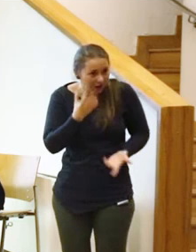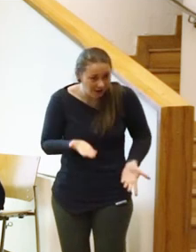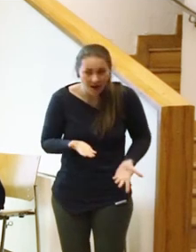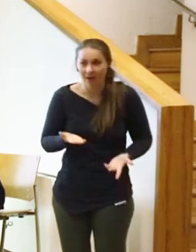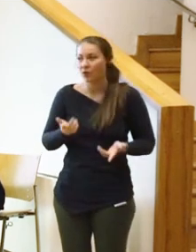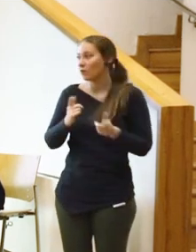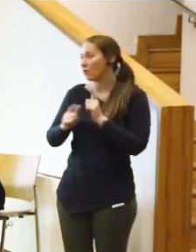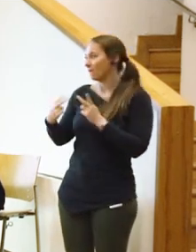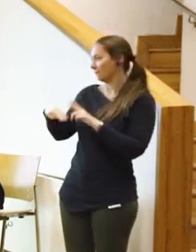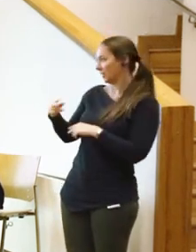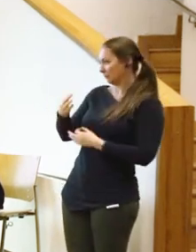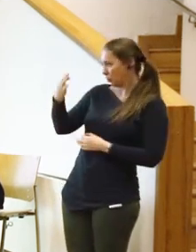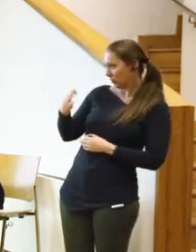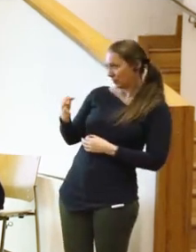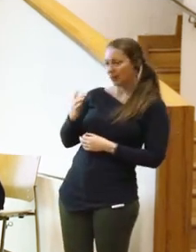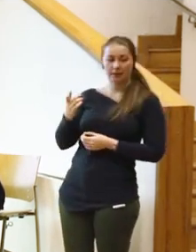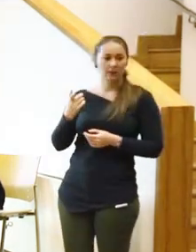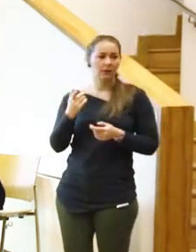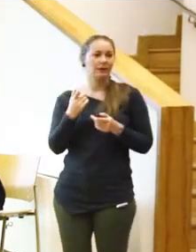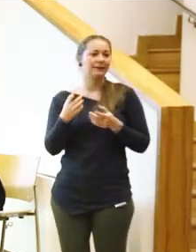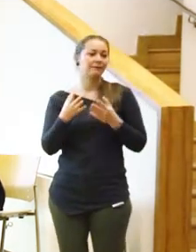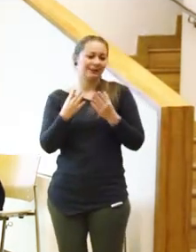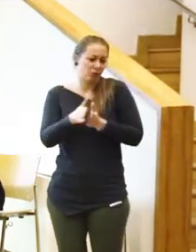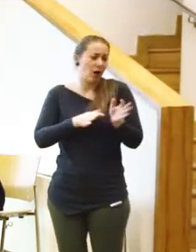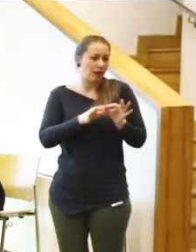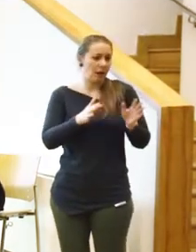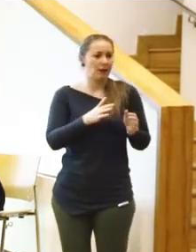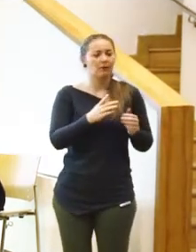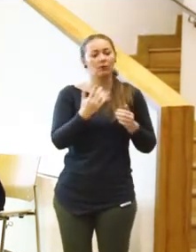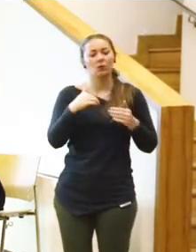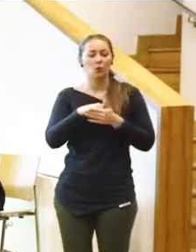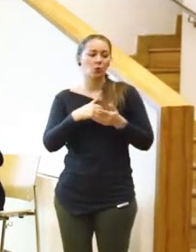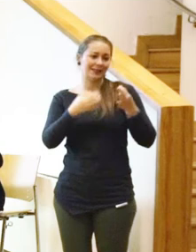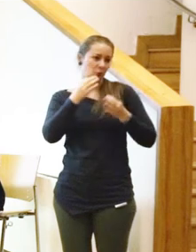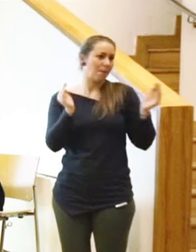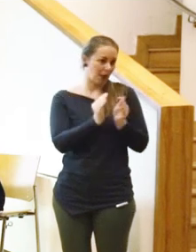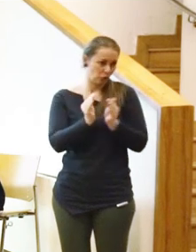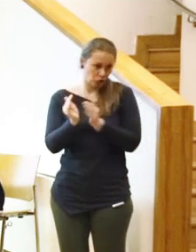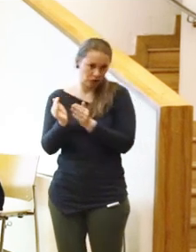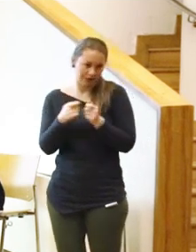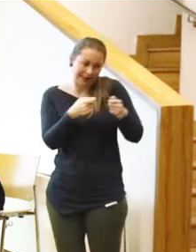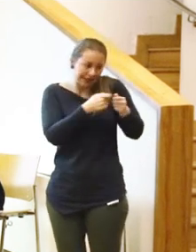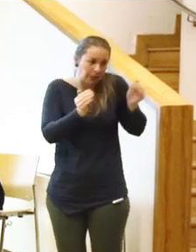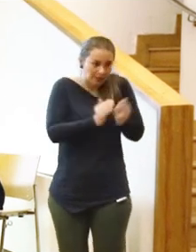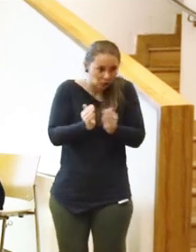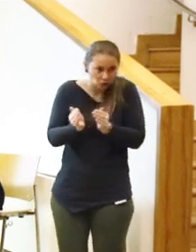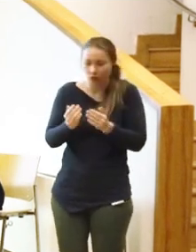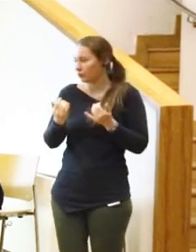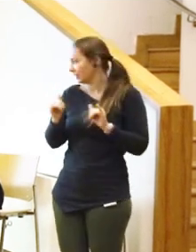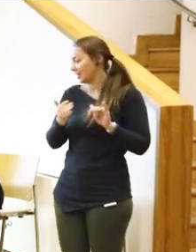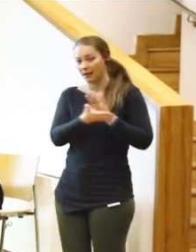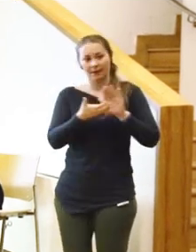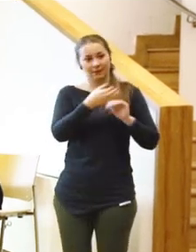spíš menších, respektive těch, co byly prezentovány na začátku. Přišlo mi zajímavé, že se moc